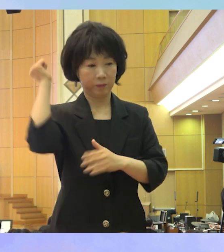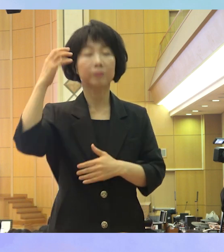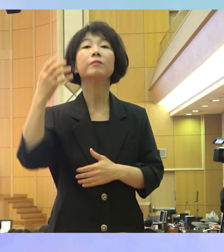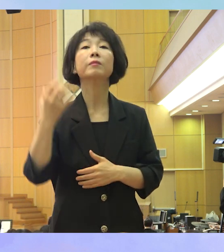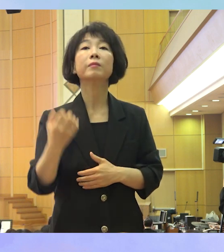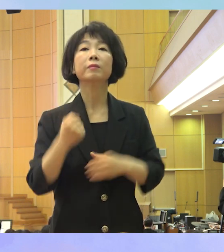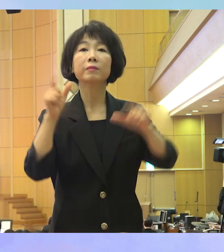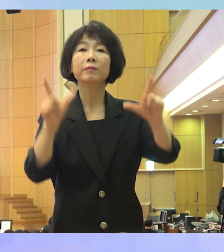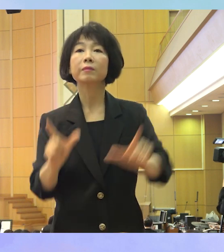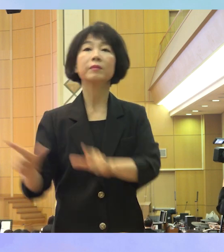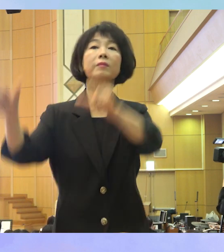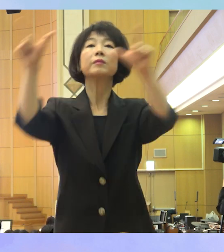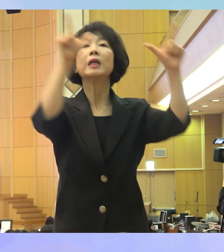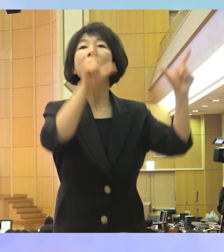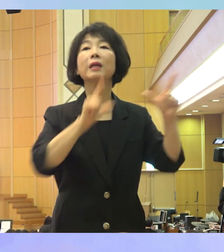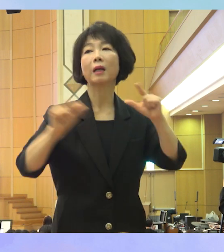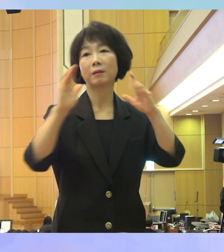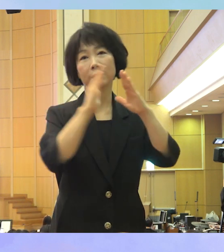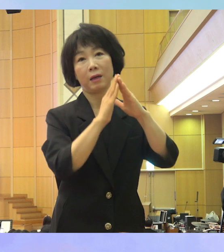소망으로 사는